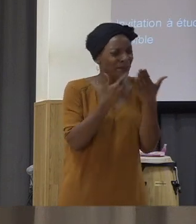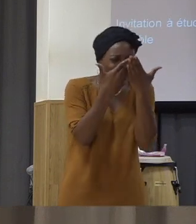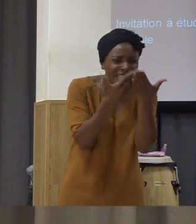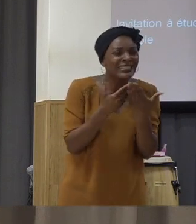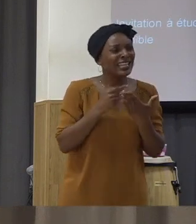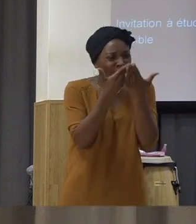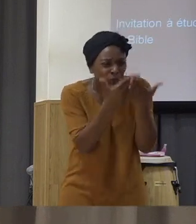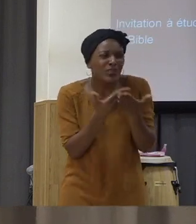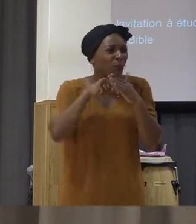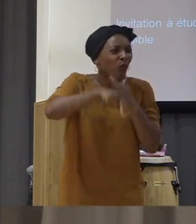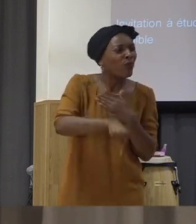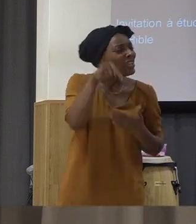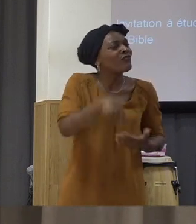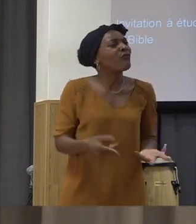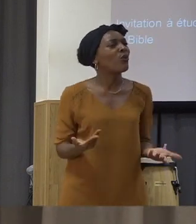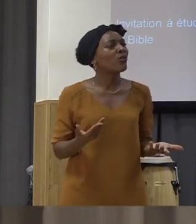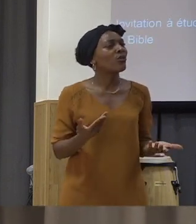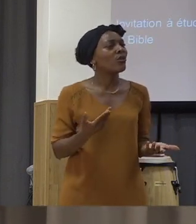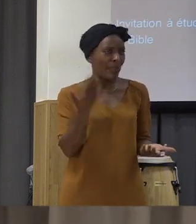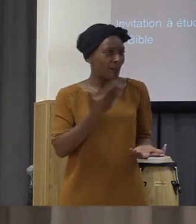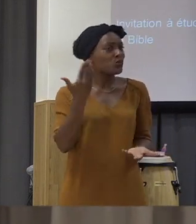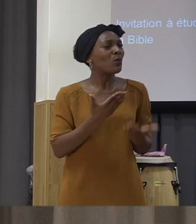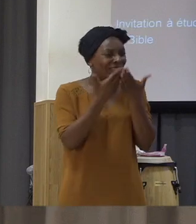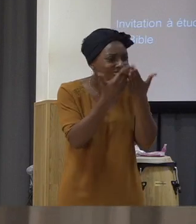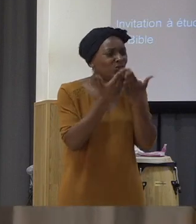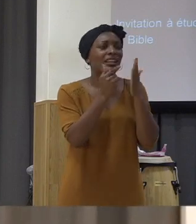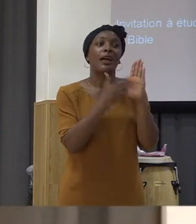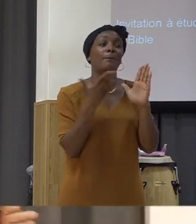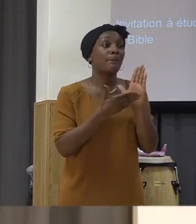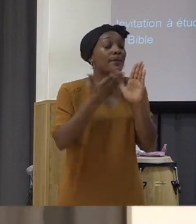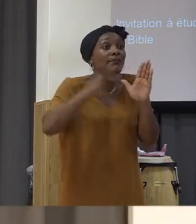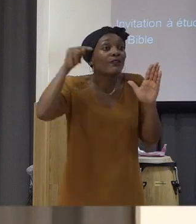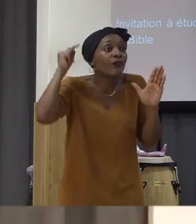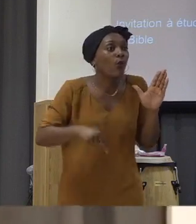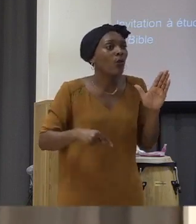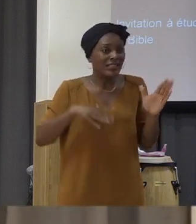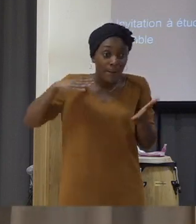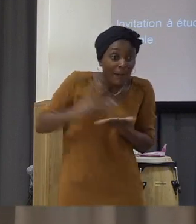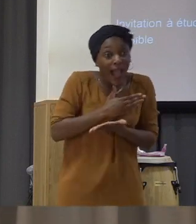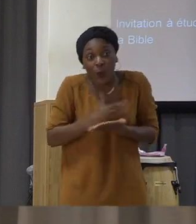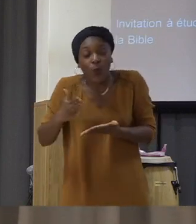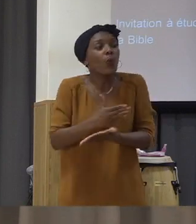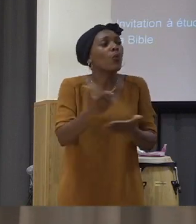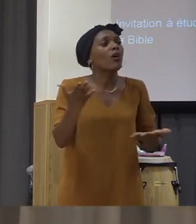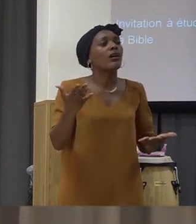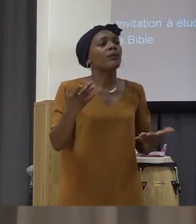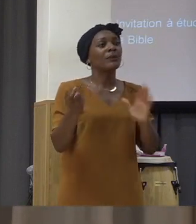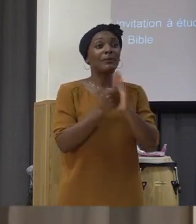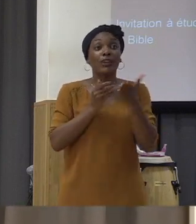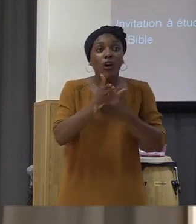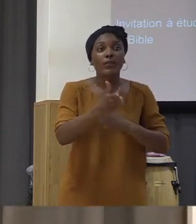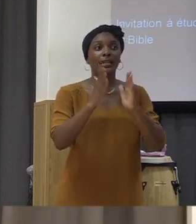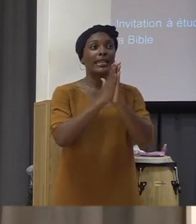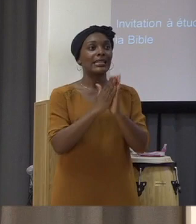de l'étudier. Et nous avons besoin d'étudier la Bible. C'est un parcours. Quand je rentre dans une église, que